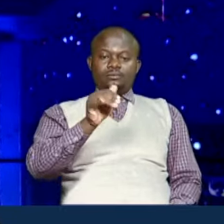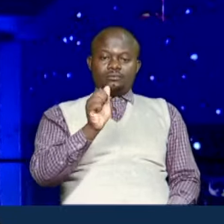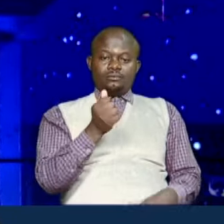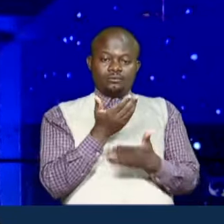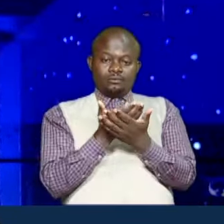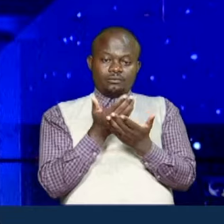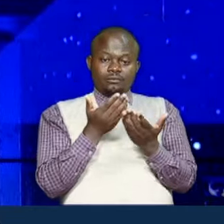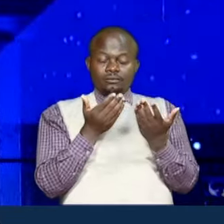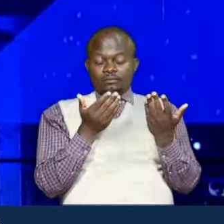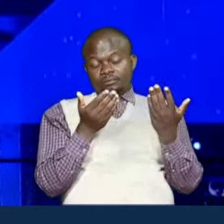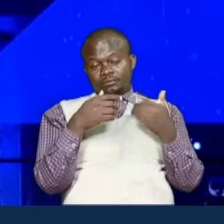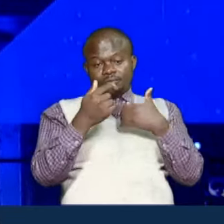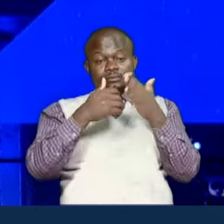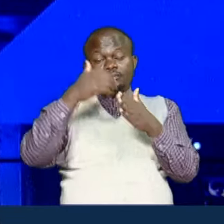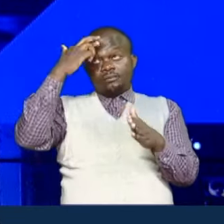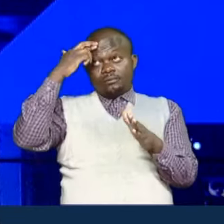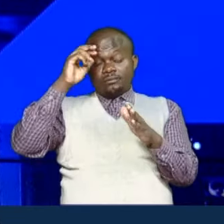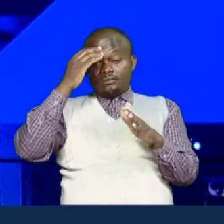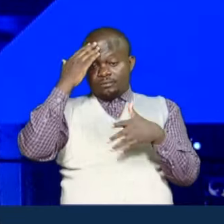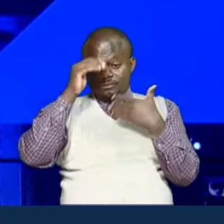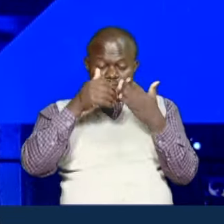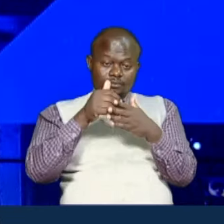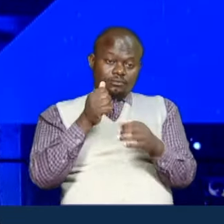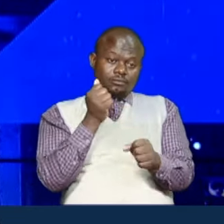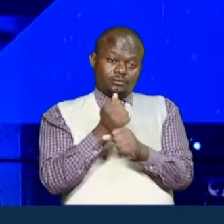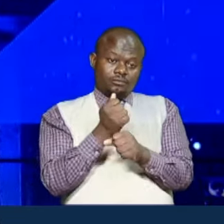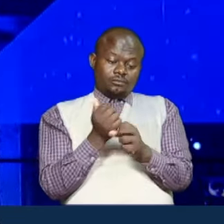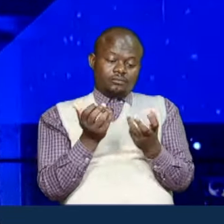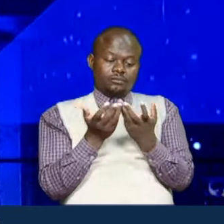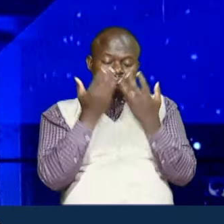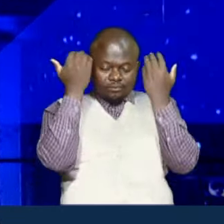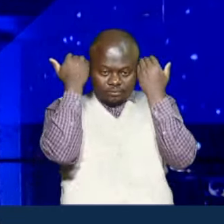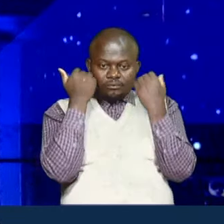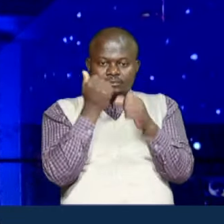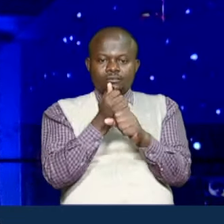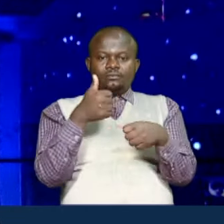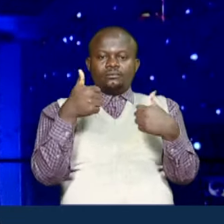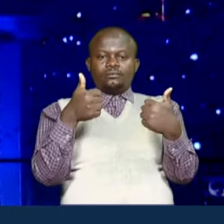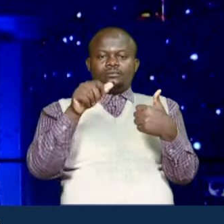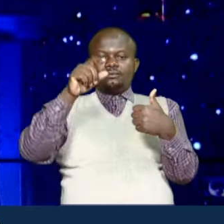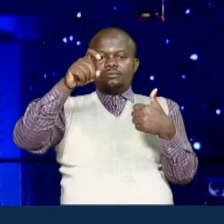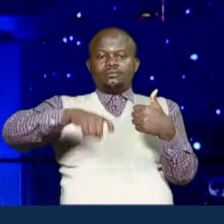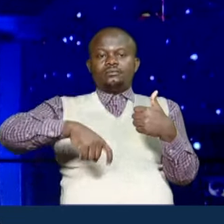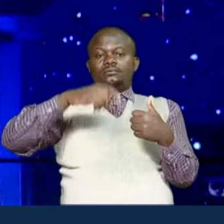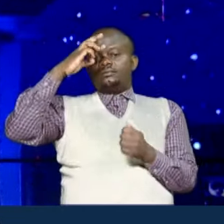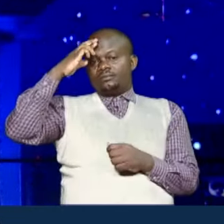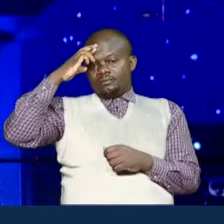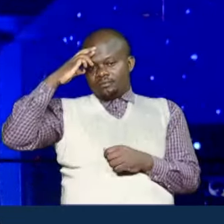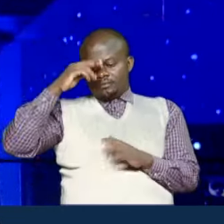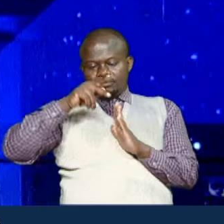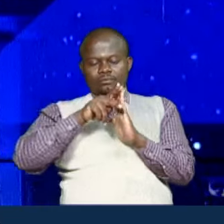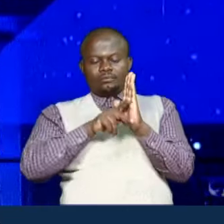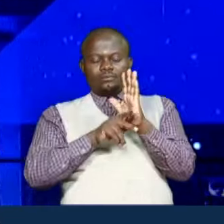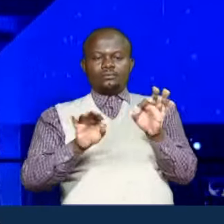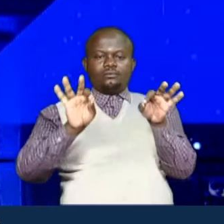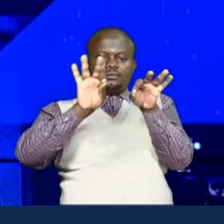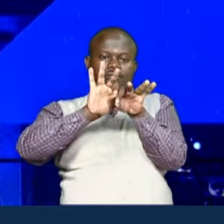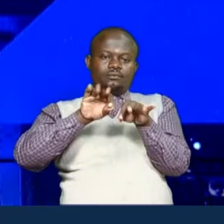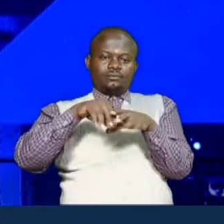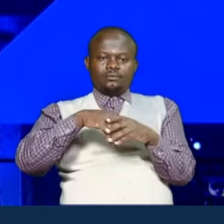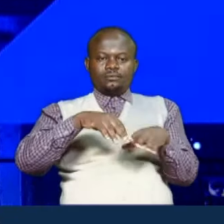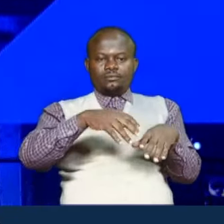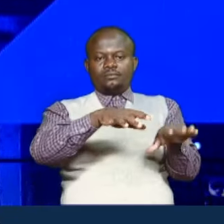gukomeza kuzirikana ko kugira ngo umurimo ujyanye n'ubutabera ukorwe neza bakwiye kuzirikana amahame y'ingenzi arimo